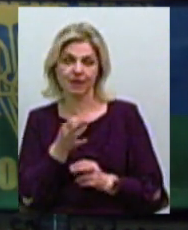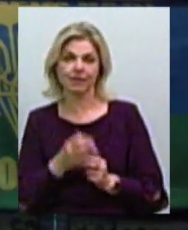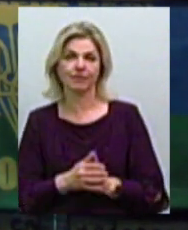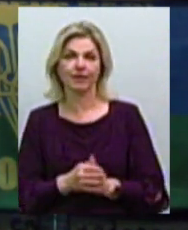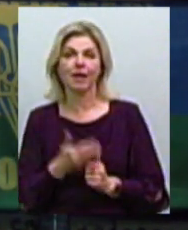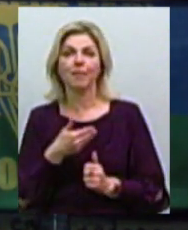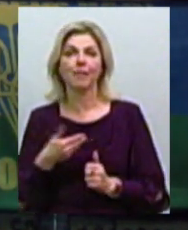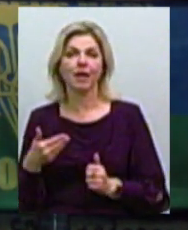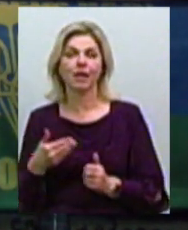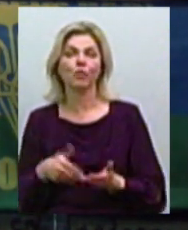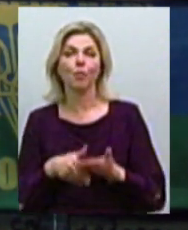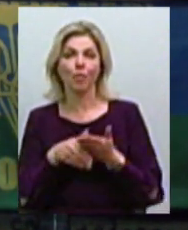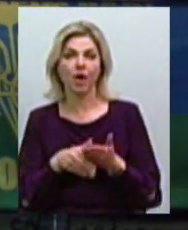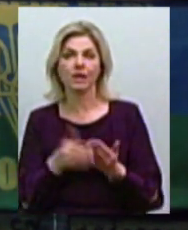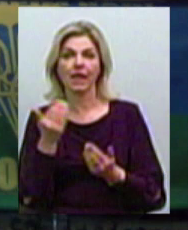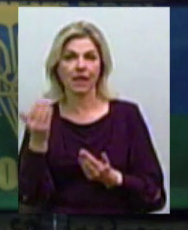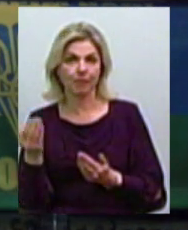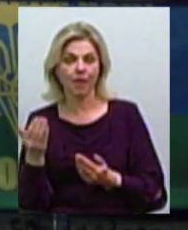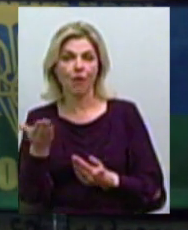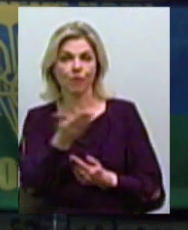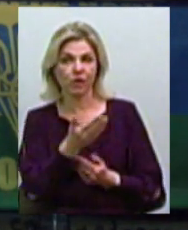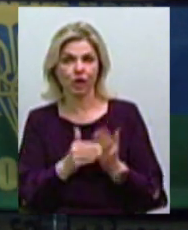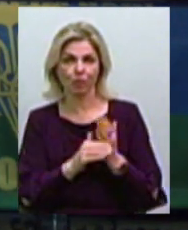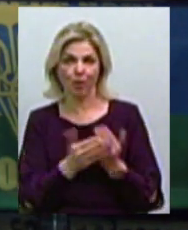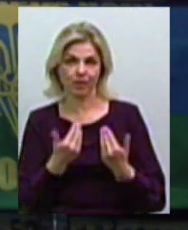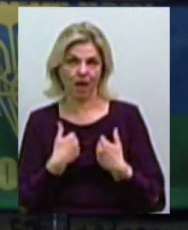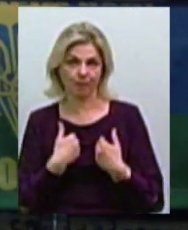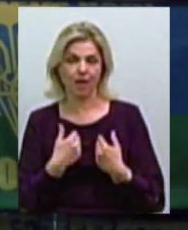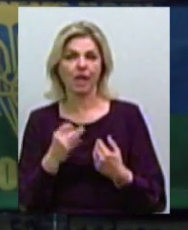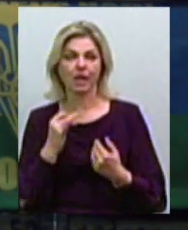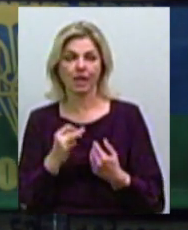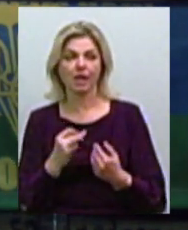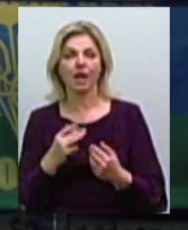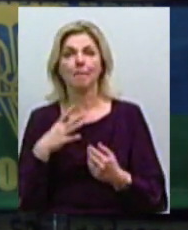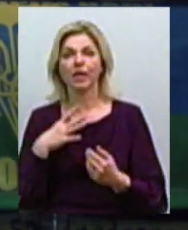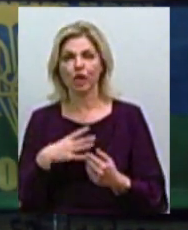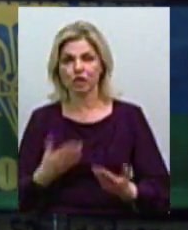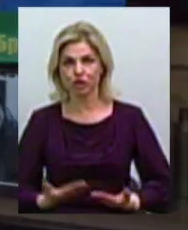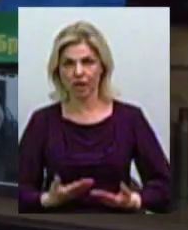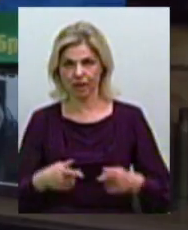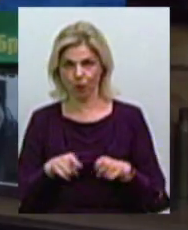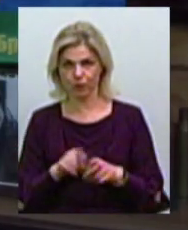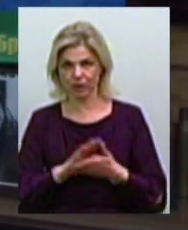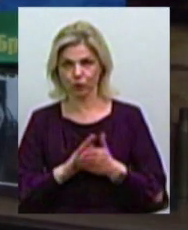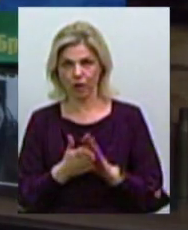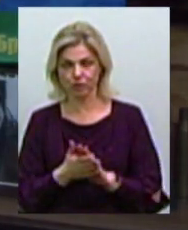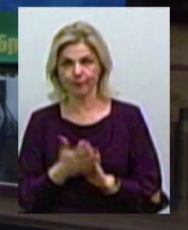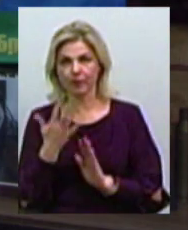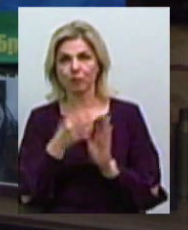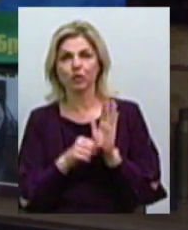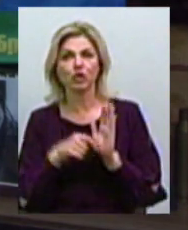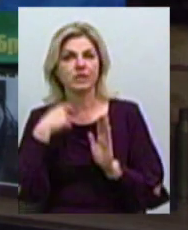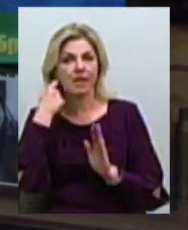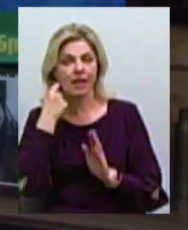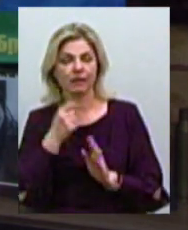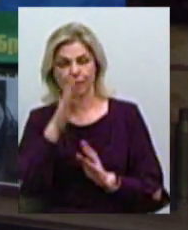ми допомагали їм, вони допомагали нам. Тобто пережити цю ситуацію, взагалі війну. 56-річний Володимир